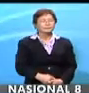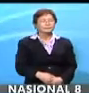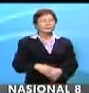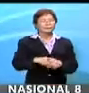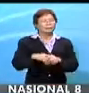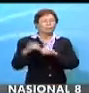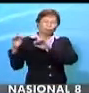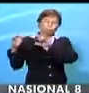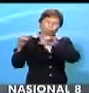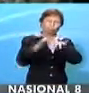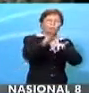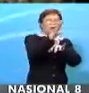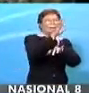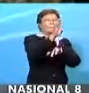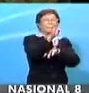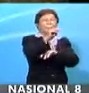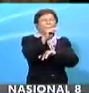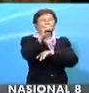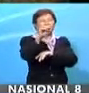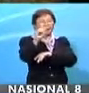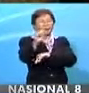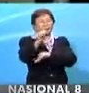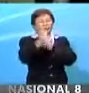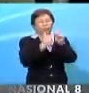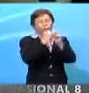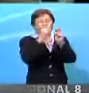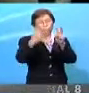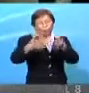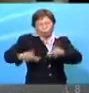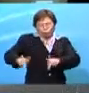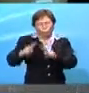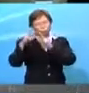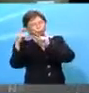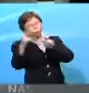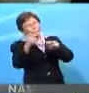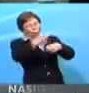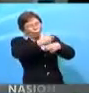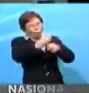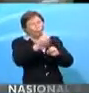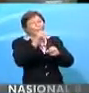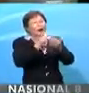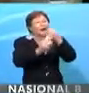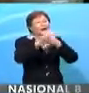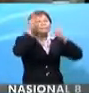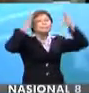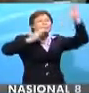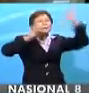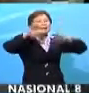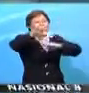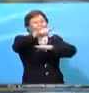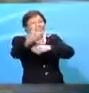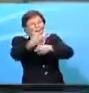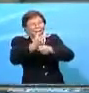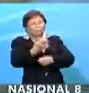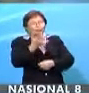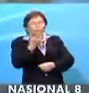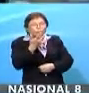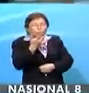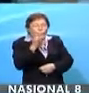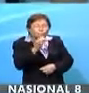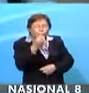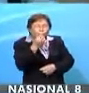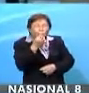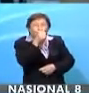Setiap pengunjung FBMA 2015 diberi peluang melihat pembuatan makanan tempatan Malaysia selain dapat merasai